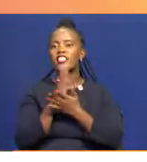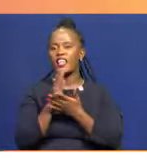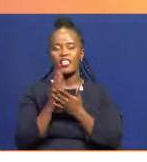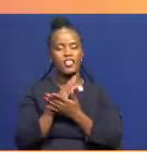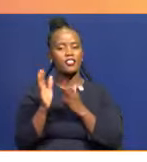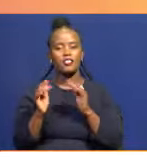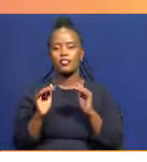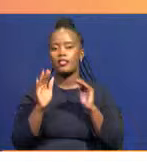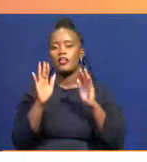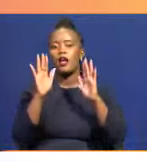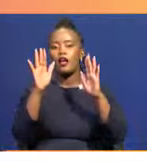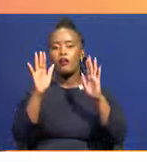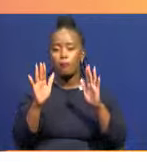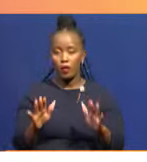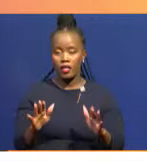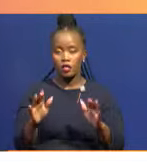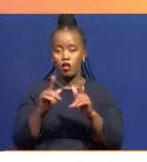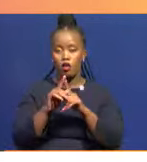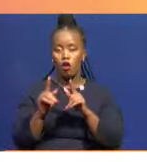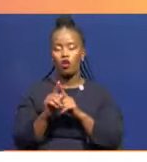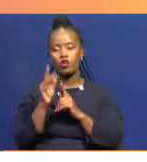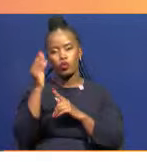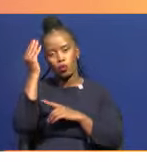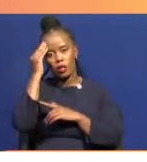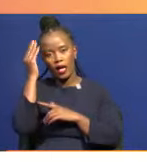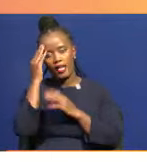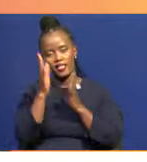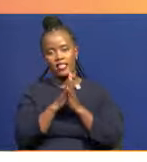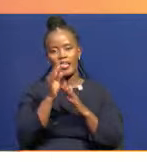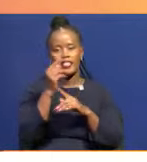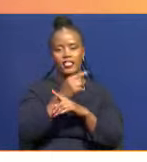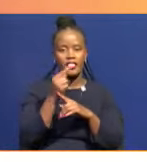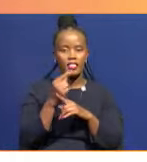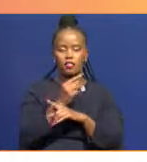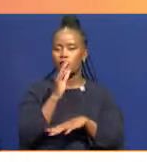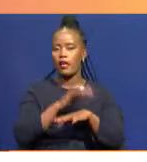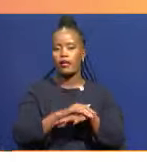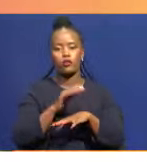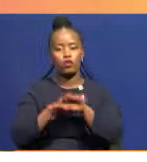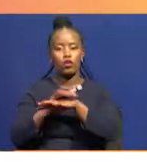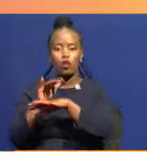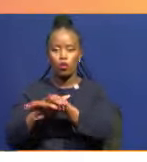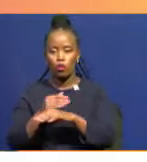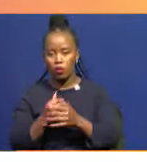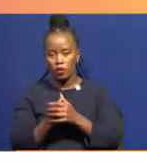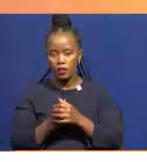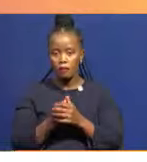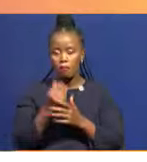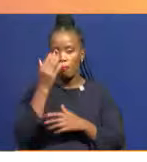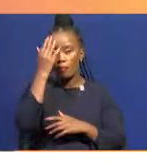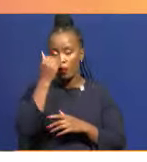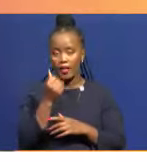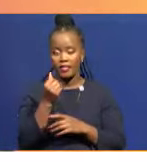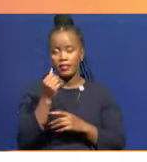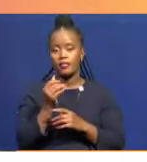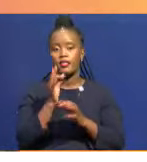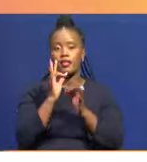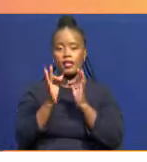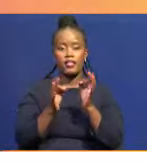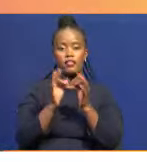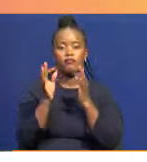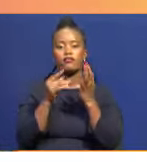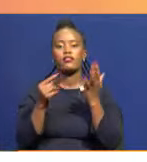umuhimu, na mafunzo ni muhimu sana. Kwa sababu ukienda pale kwa hizo nafasi za